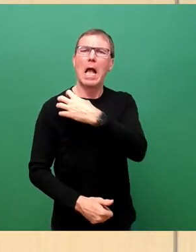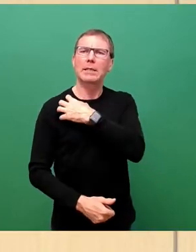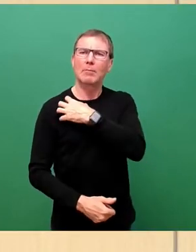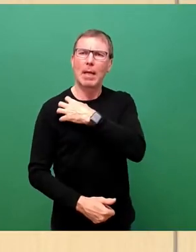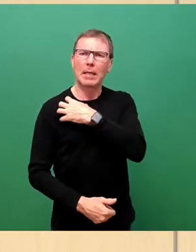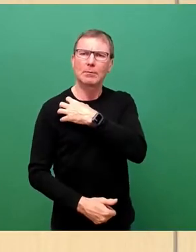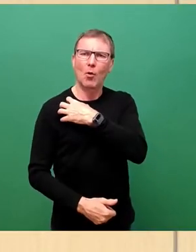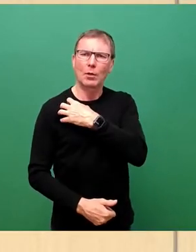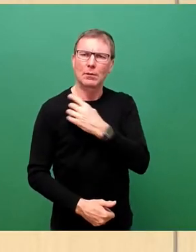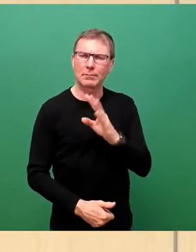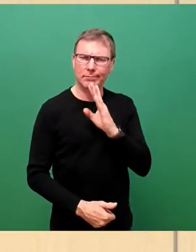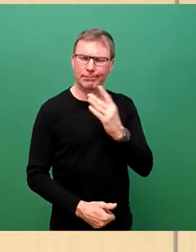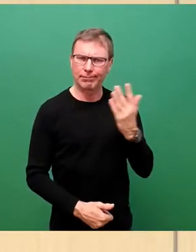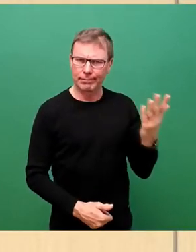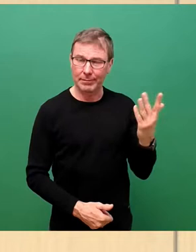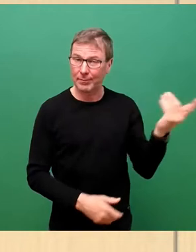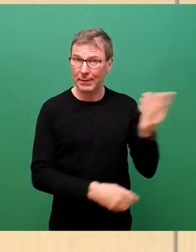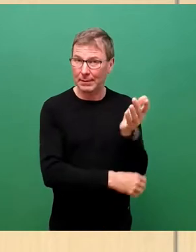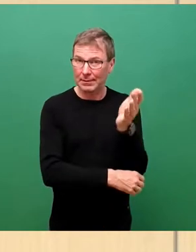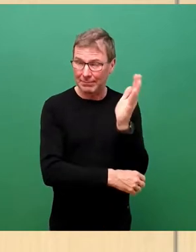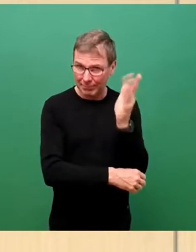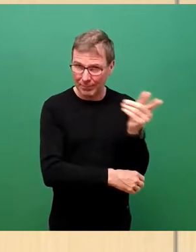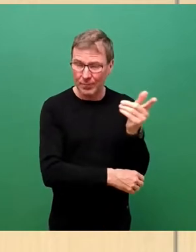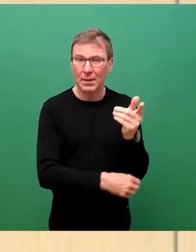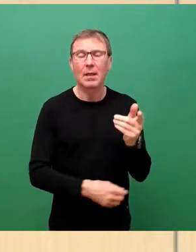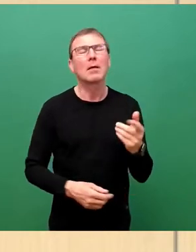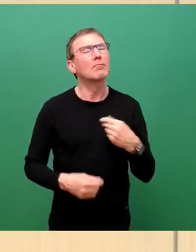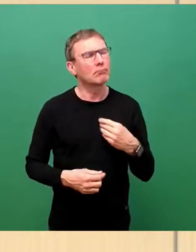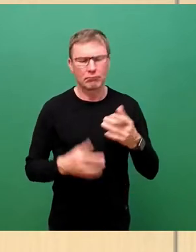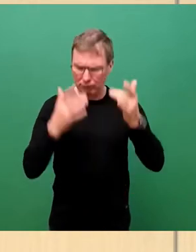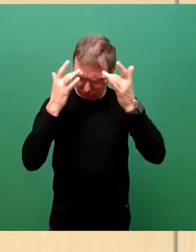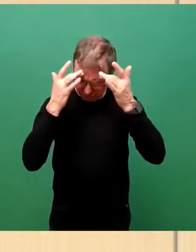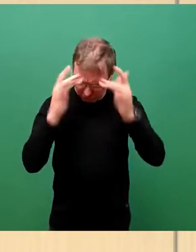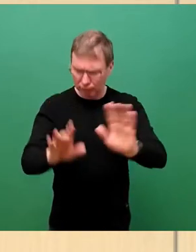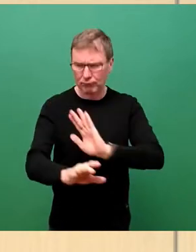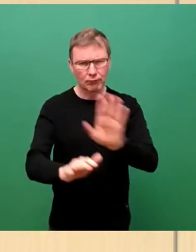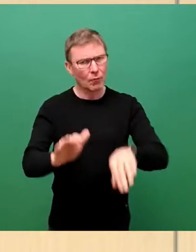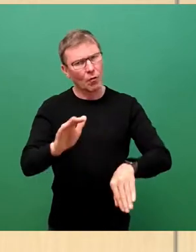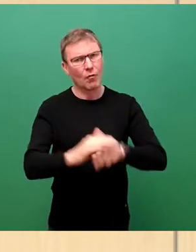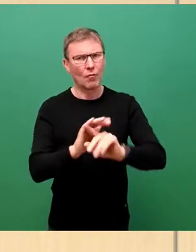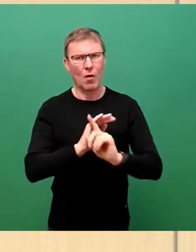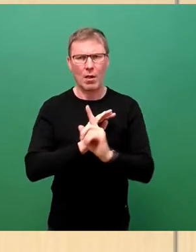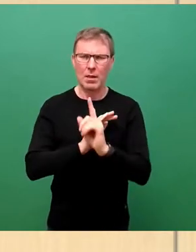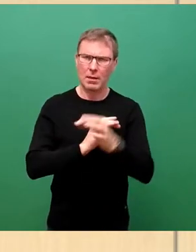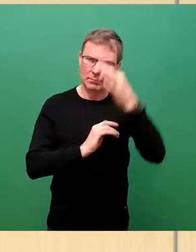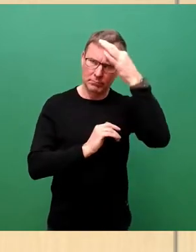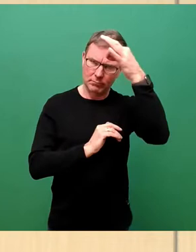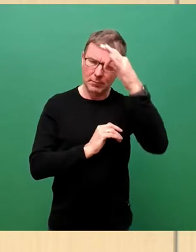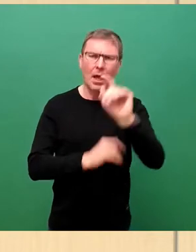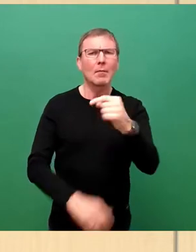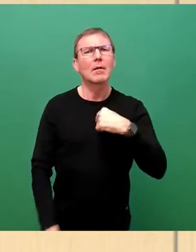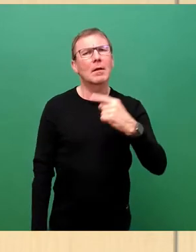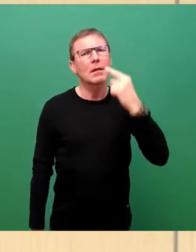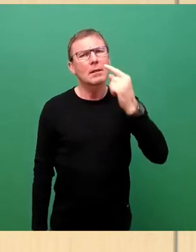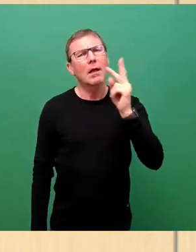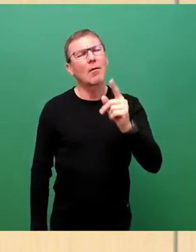was er dort ausgeführt hat, auch gerade eben, findet unsere volle Zustimmung. Wir denken aber auch, dass wir gerade angesichts